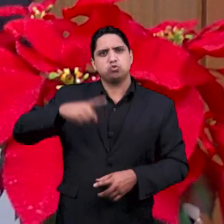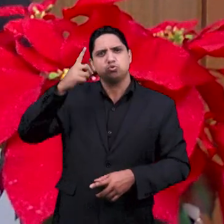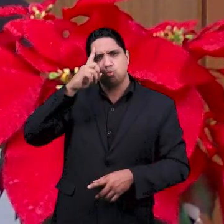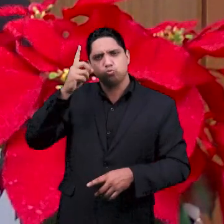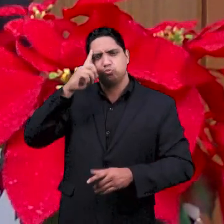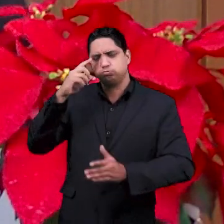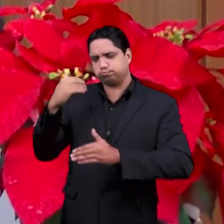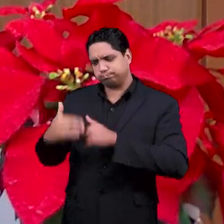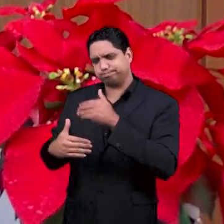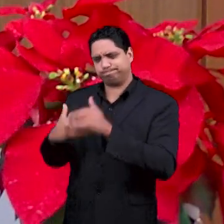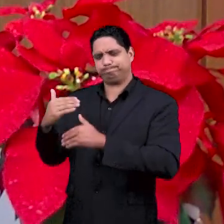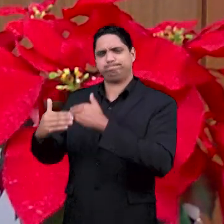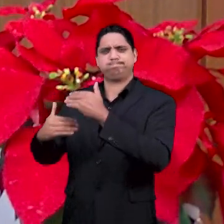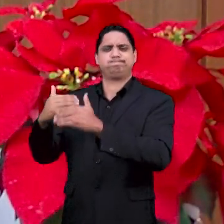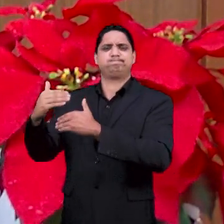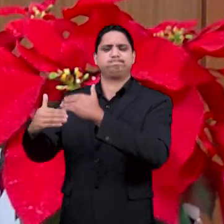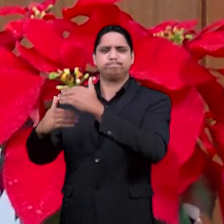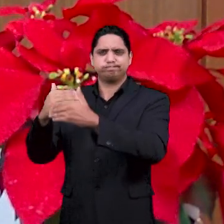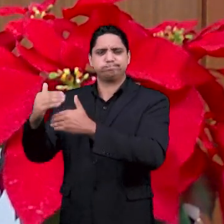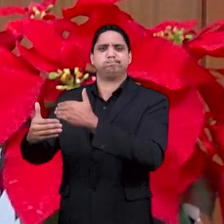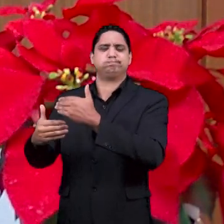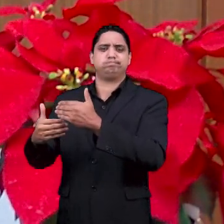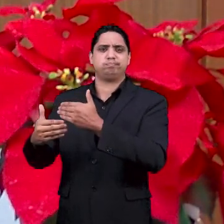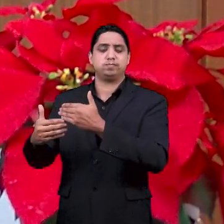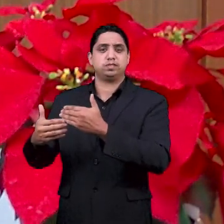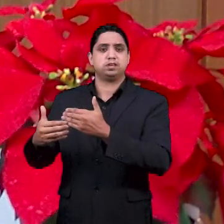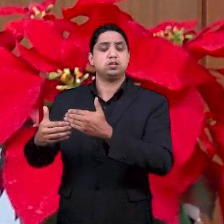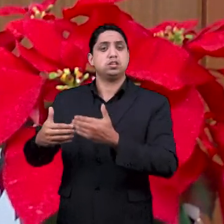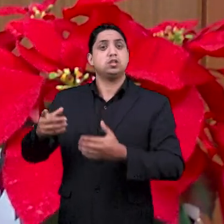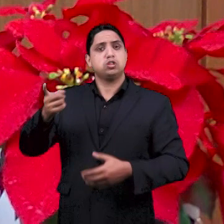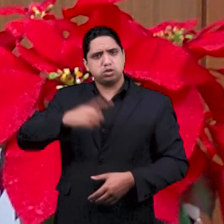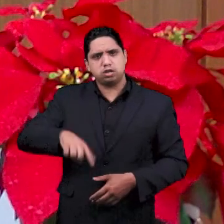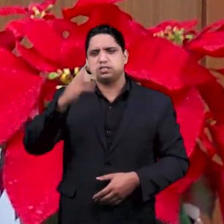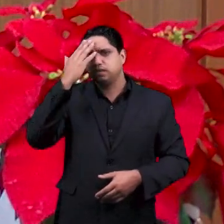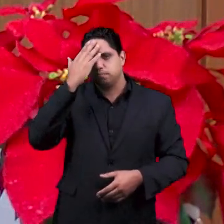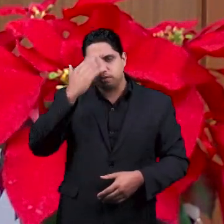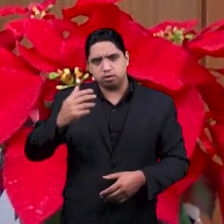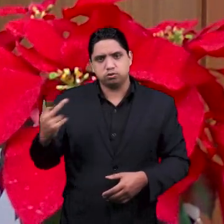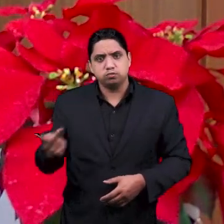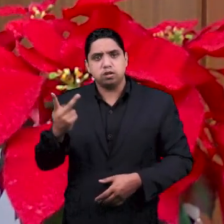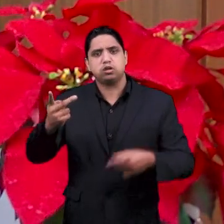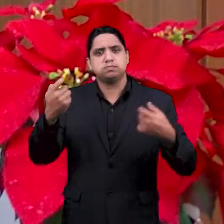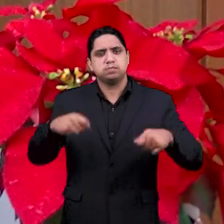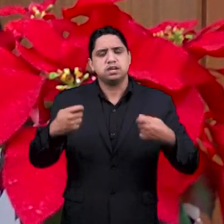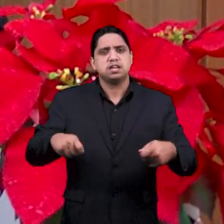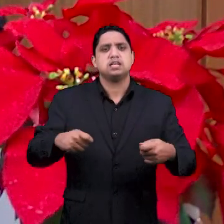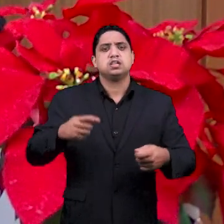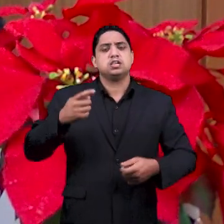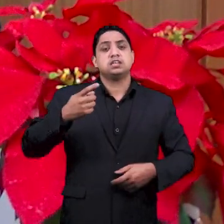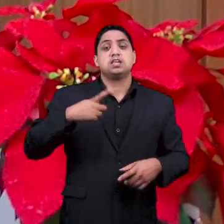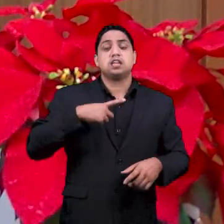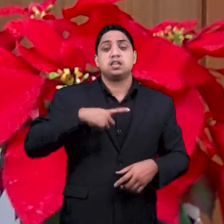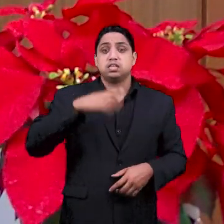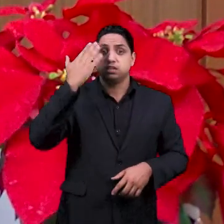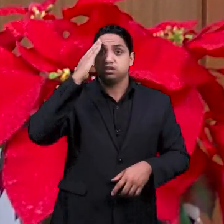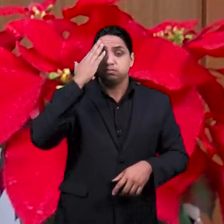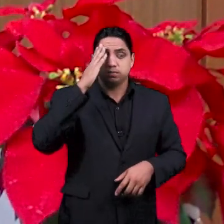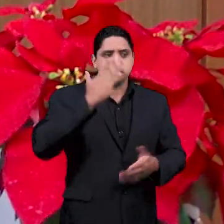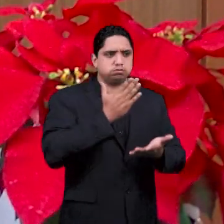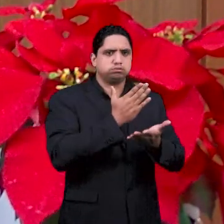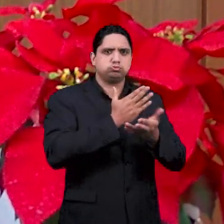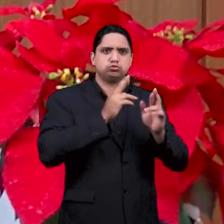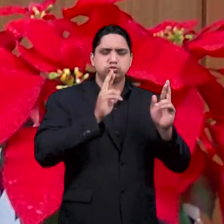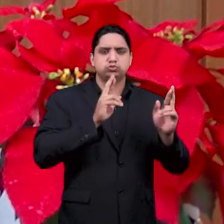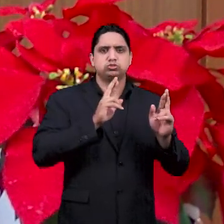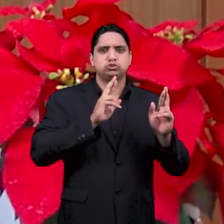делиться чем-то, это нет ничего неправильного в этом. Мы ничего